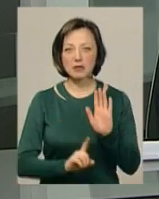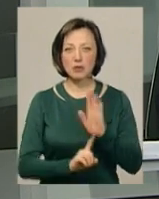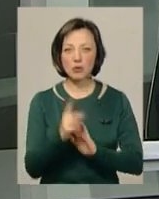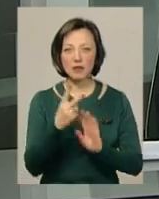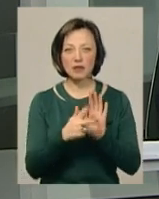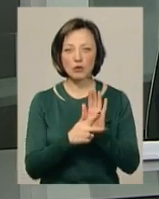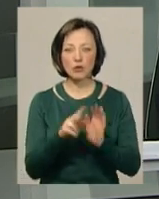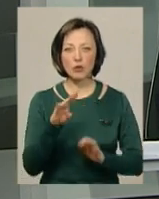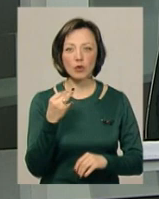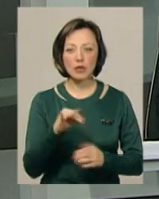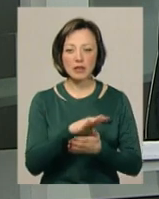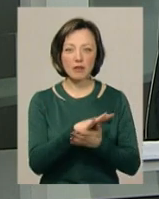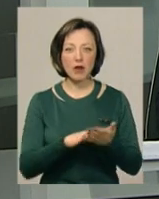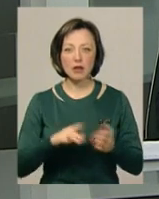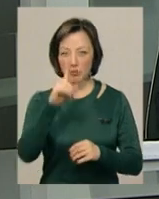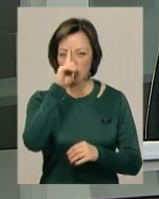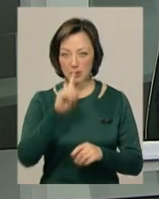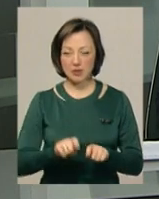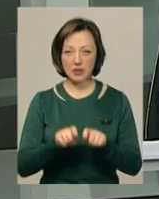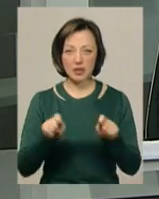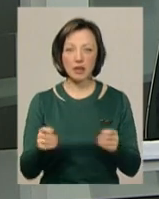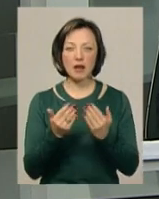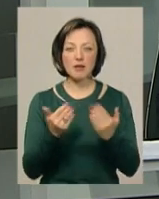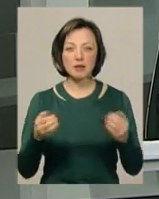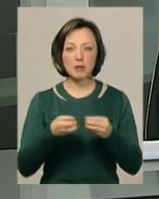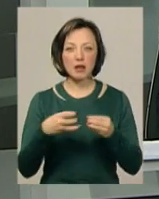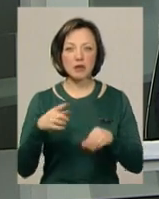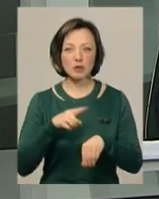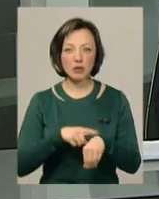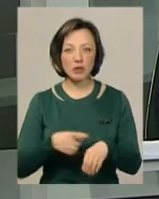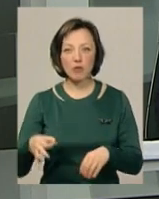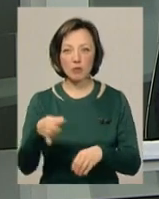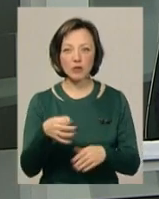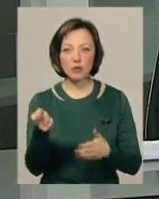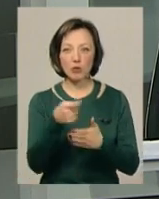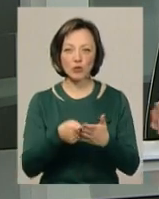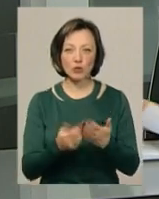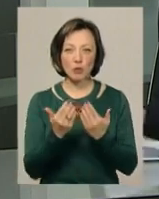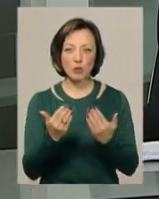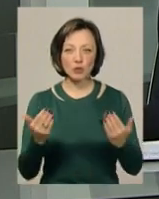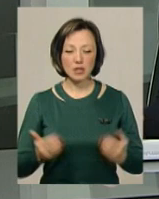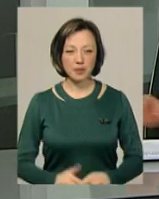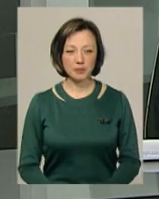лютого і триватиме місяць. Відкриття виставки у 15-й годині в обласному художньому музеї.